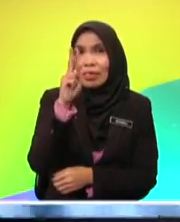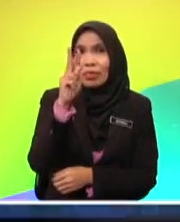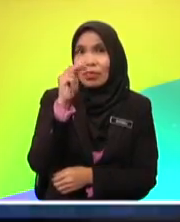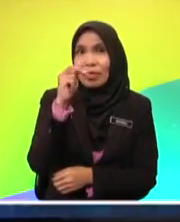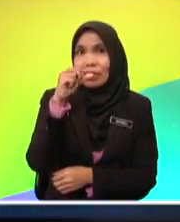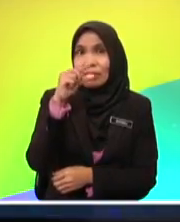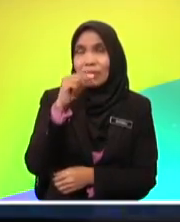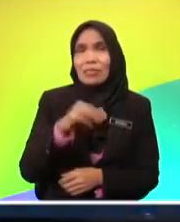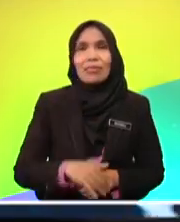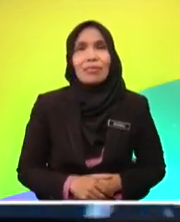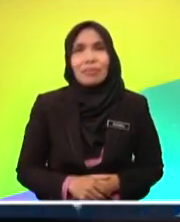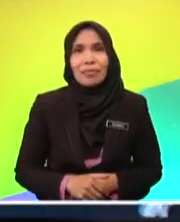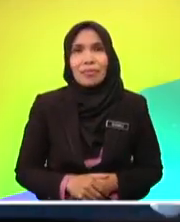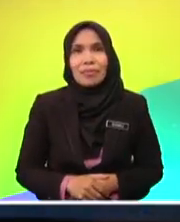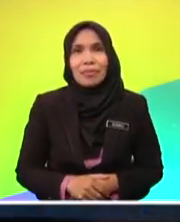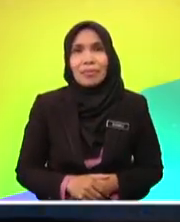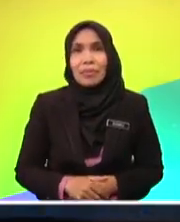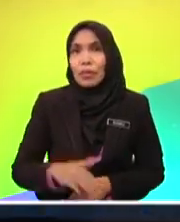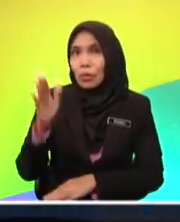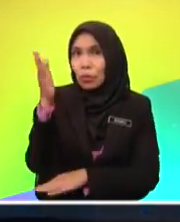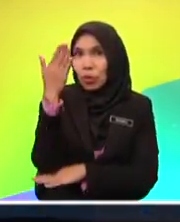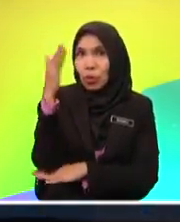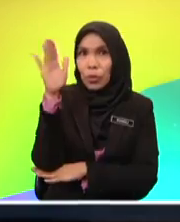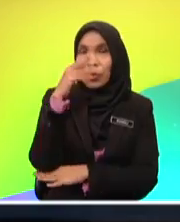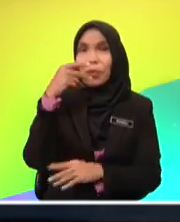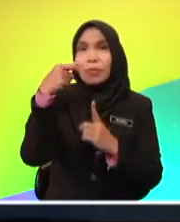jantung. Sudah tentu pisang.